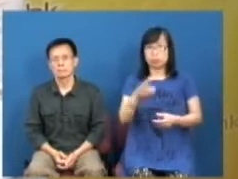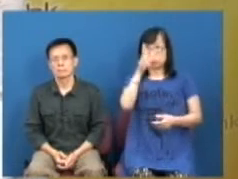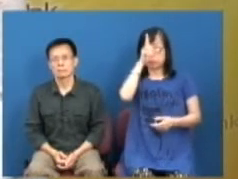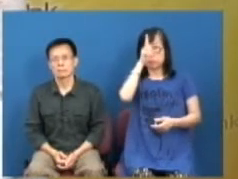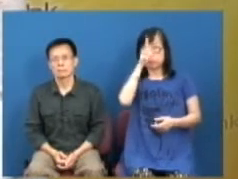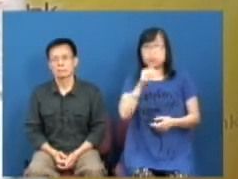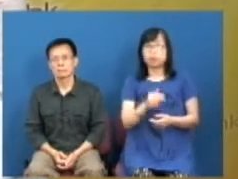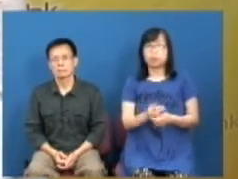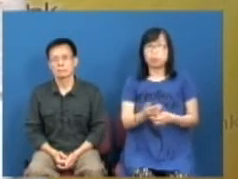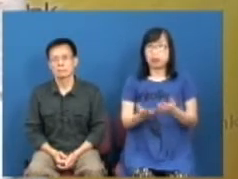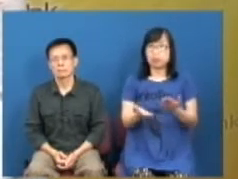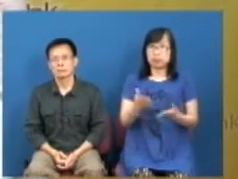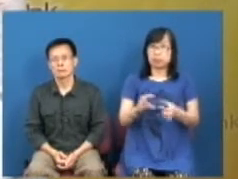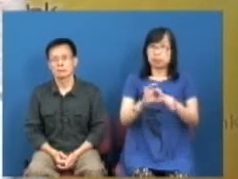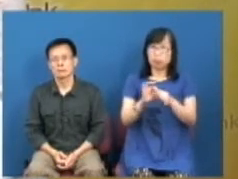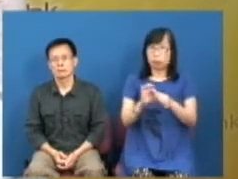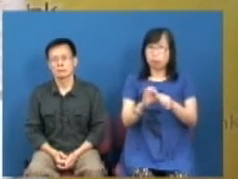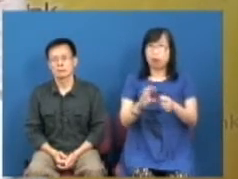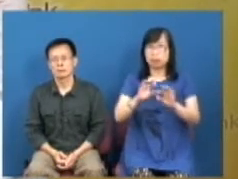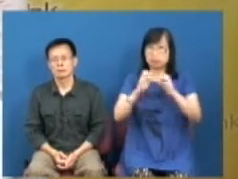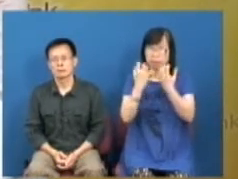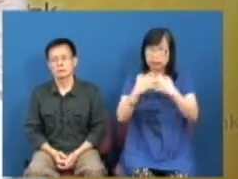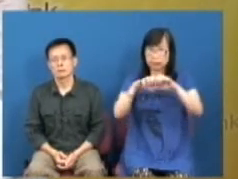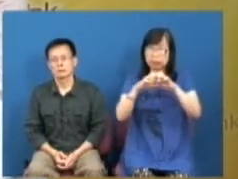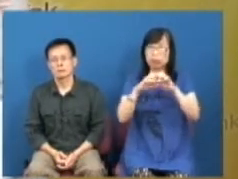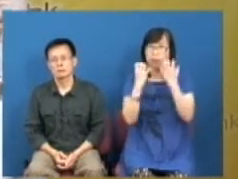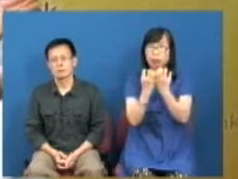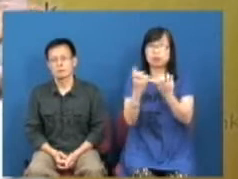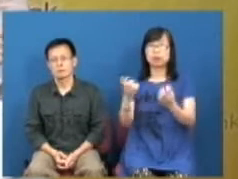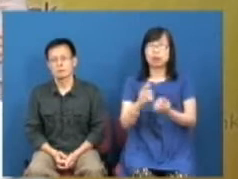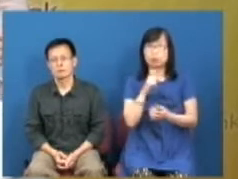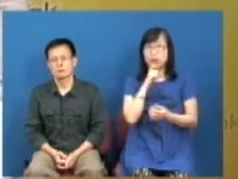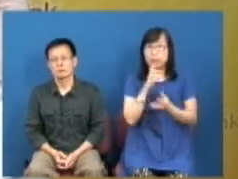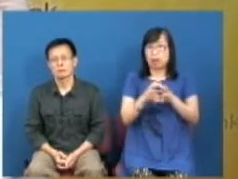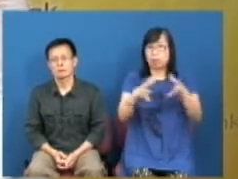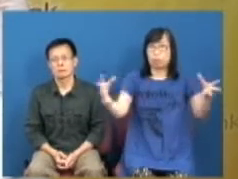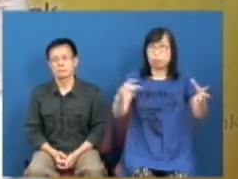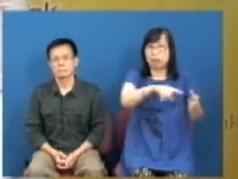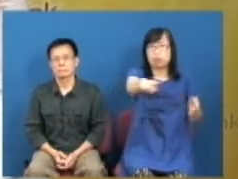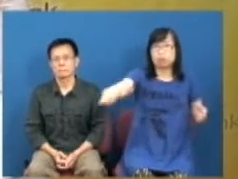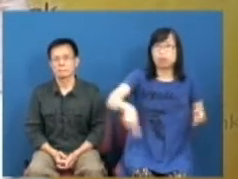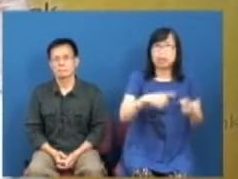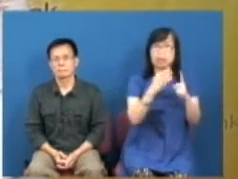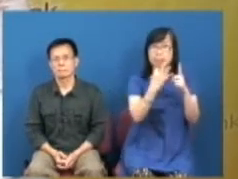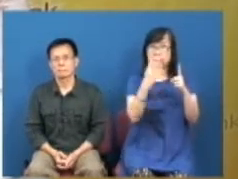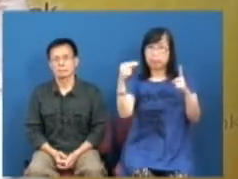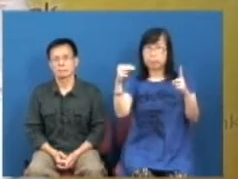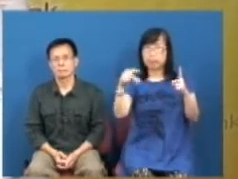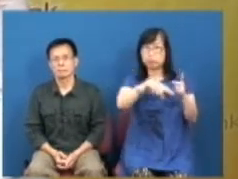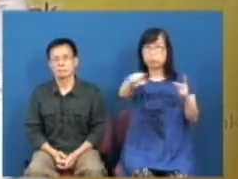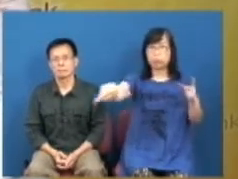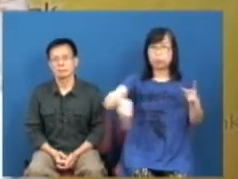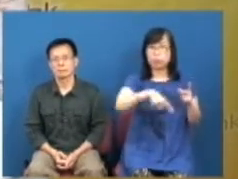啊或者相關啲機構用之外咧，我哋仲有一塊好大嘅土地就叫137區嚇，就